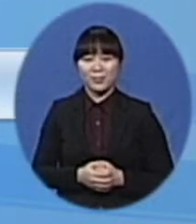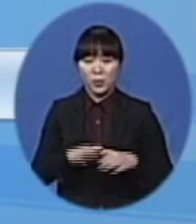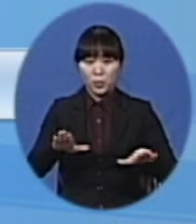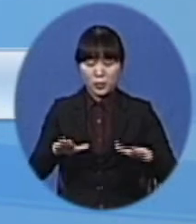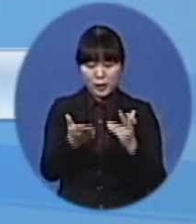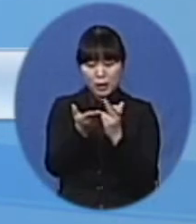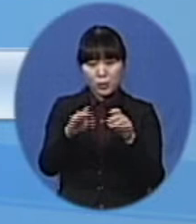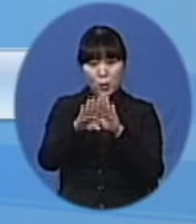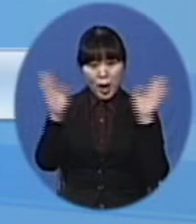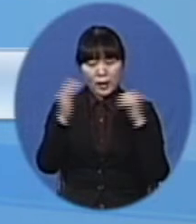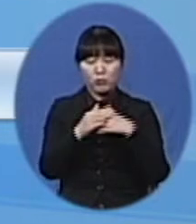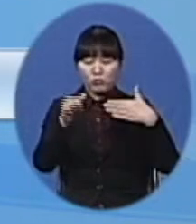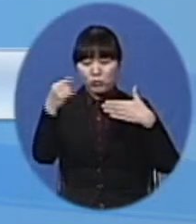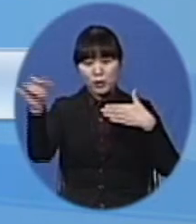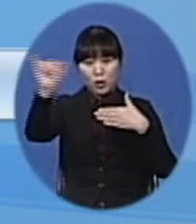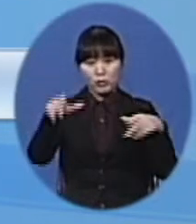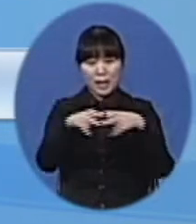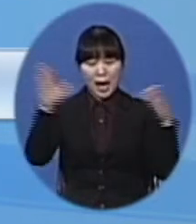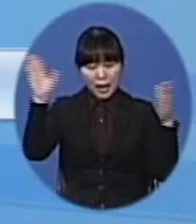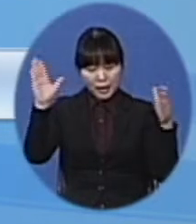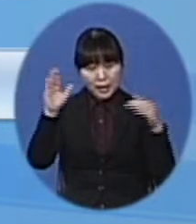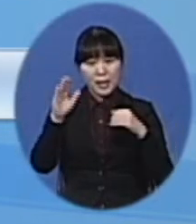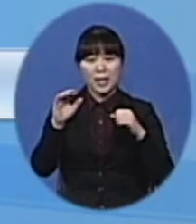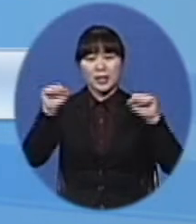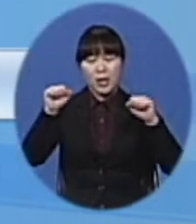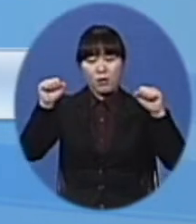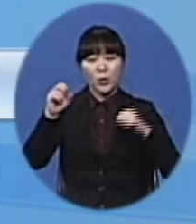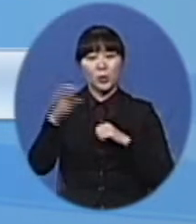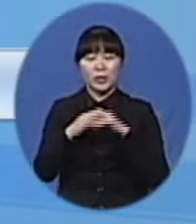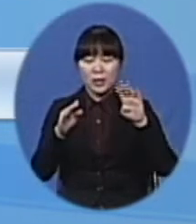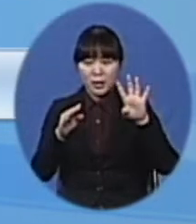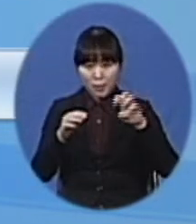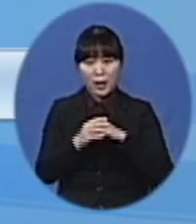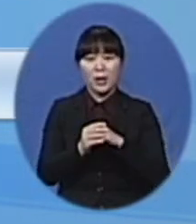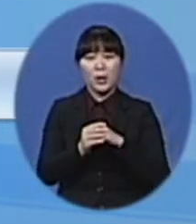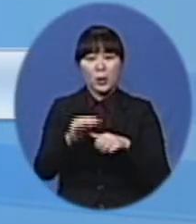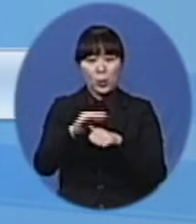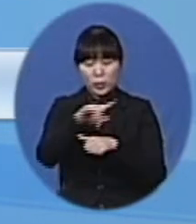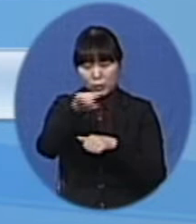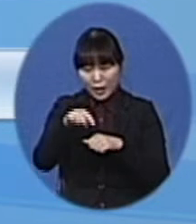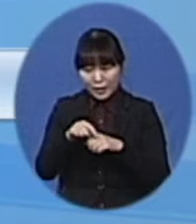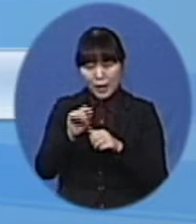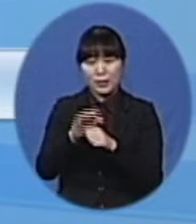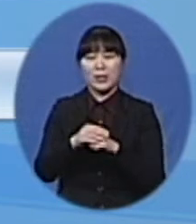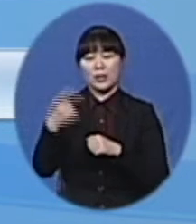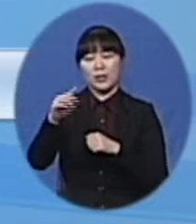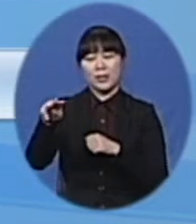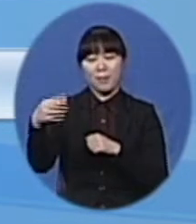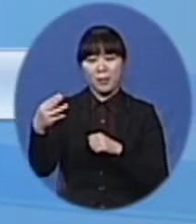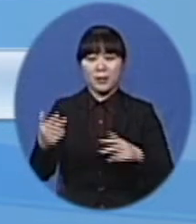올해 제주에서 열리는 제9회 전국장애 학생체전과 제44회 전국소년체전을 지원할